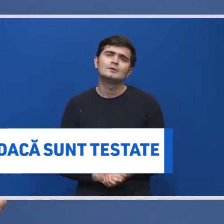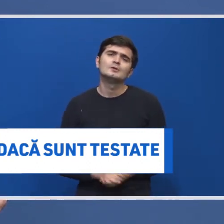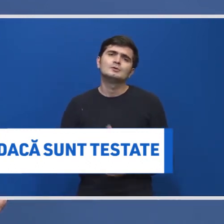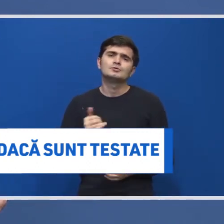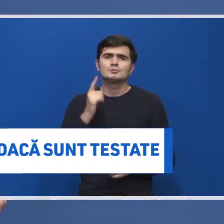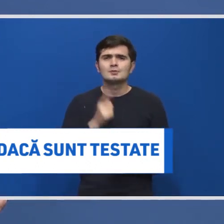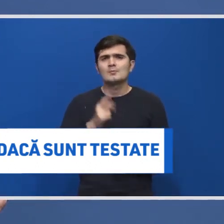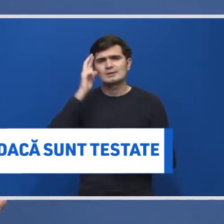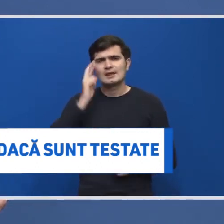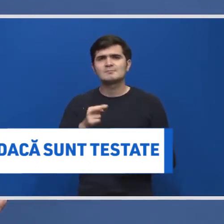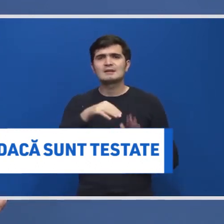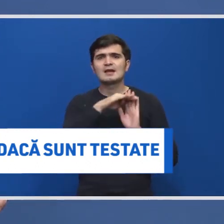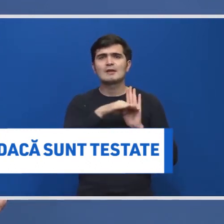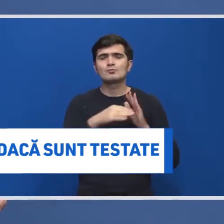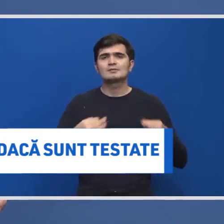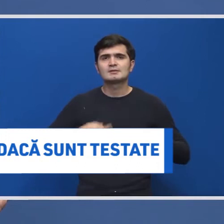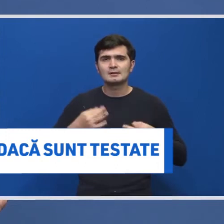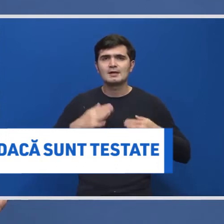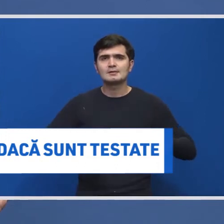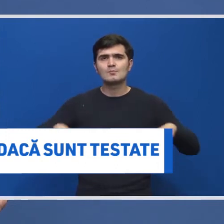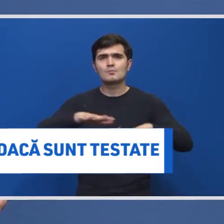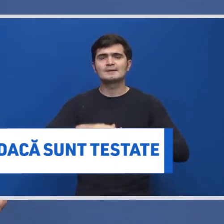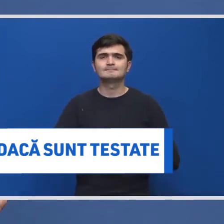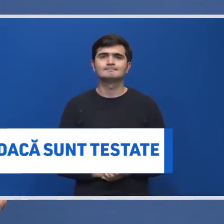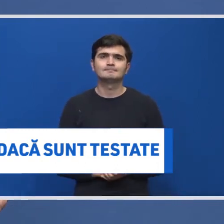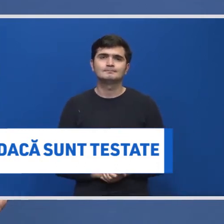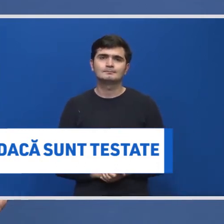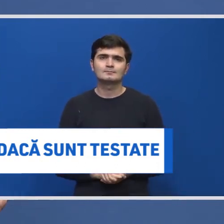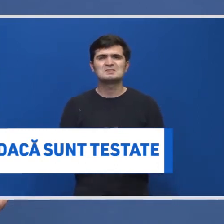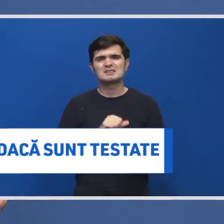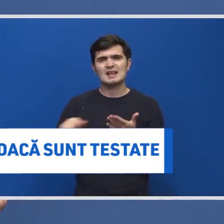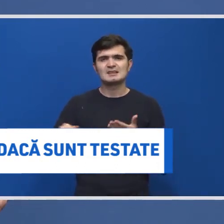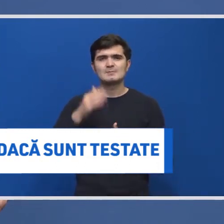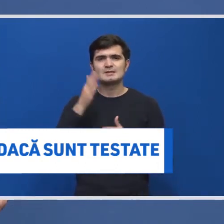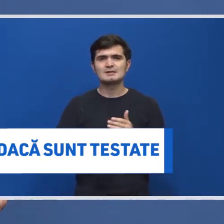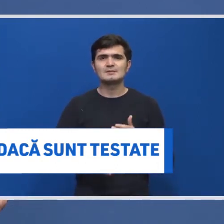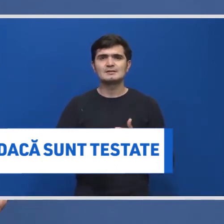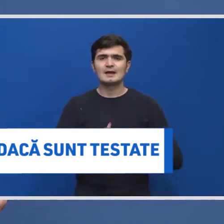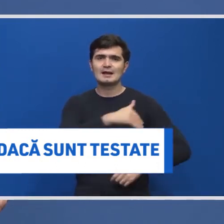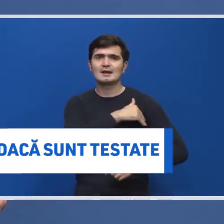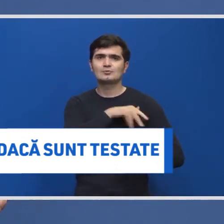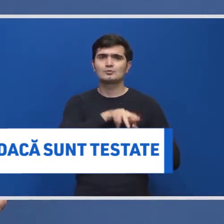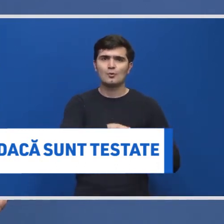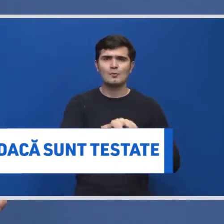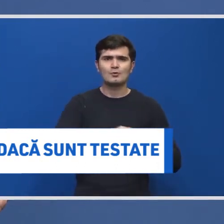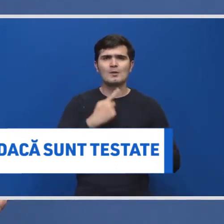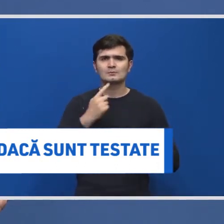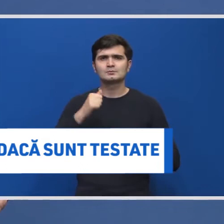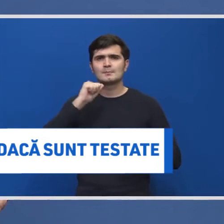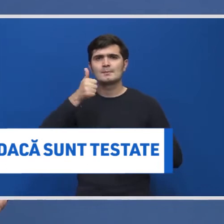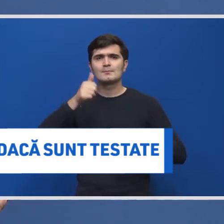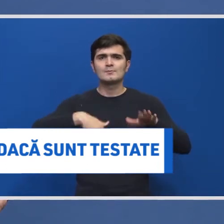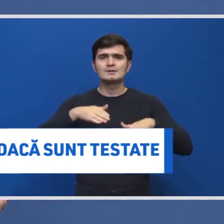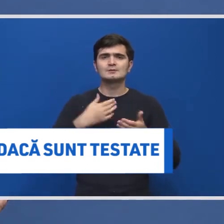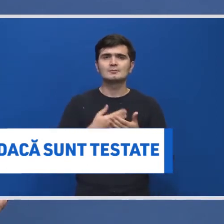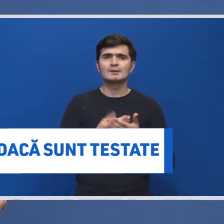bineînțeles, cu respectarea regulilor de sănătate publică. Se elimină limitarea gradului de ocupare, cum a zis domnul prim-ministru, a structurilor de